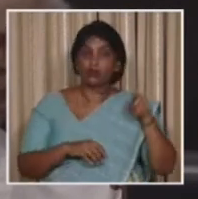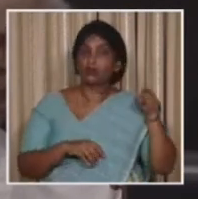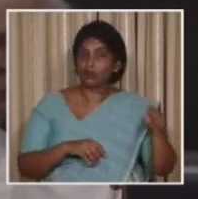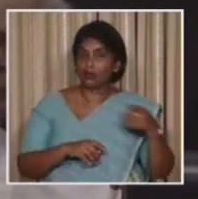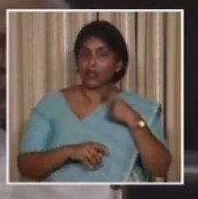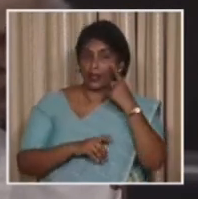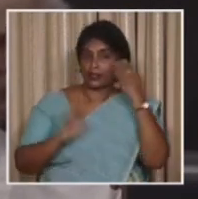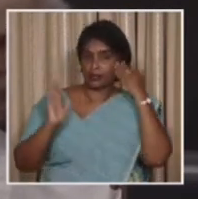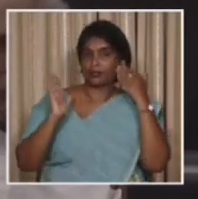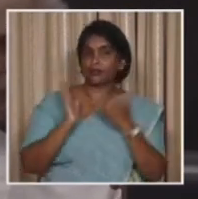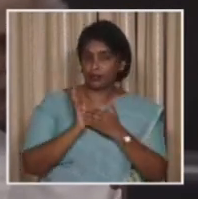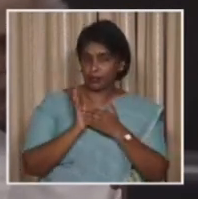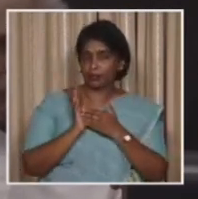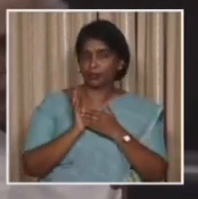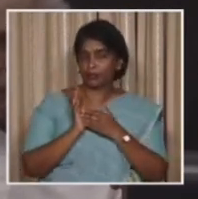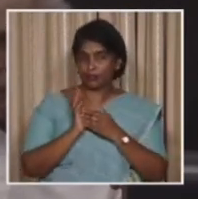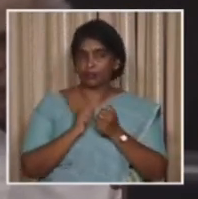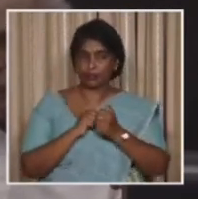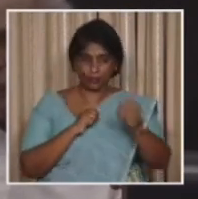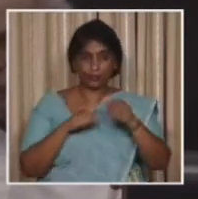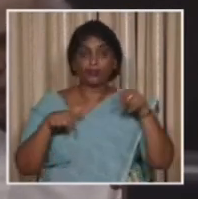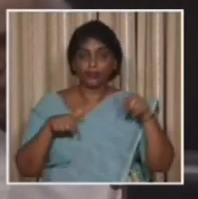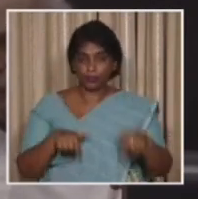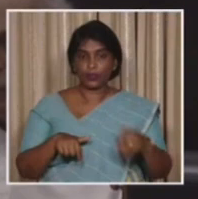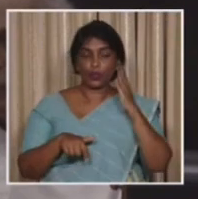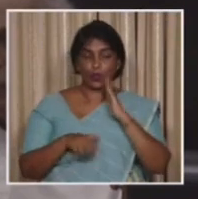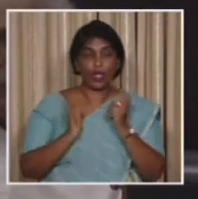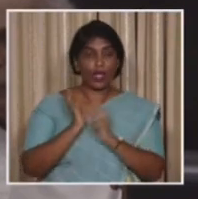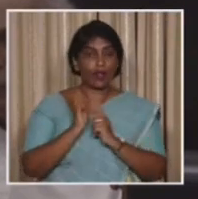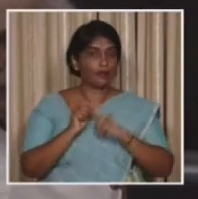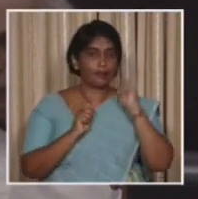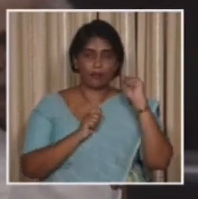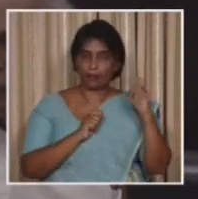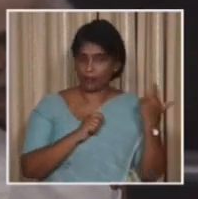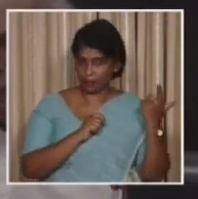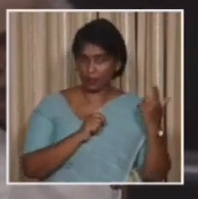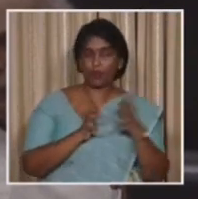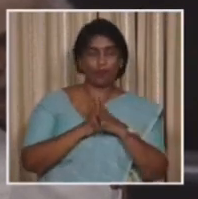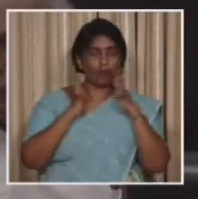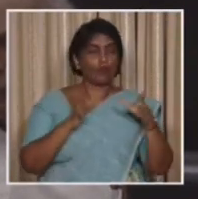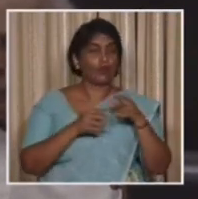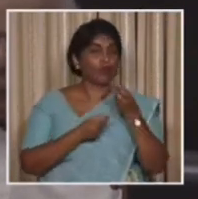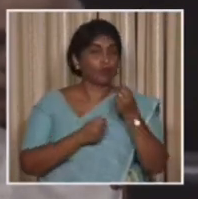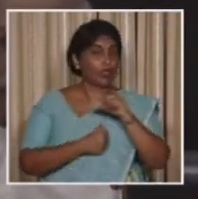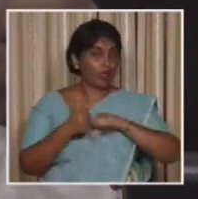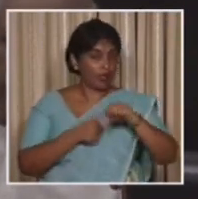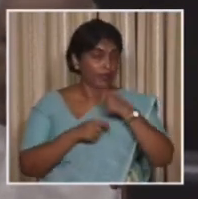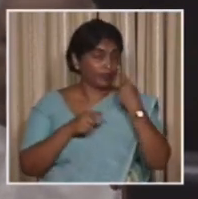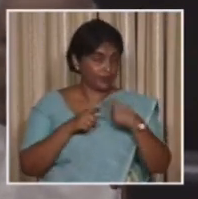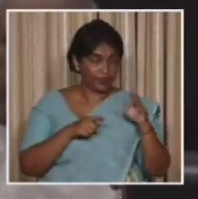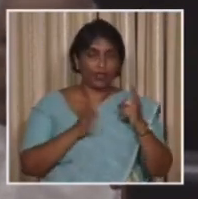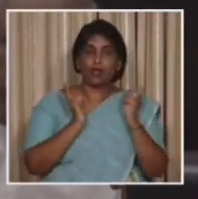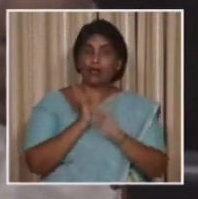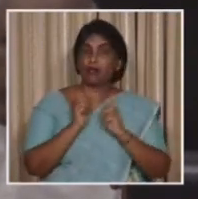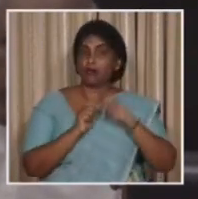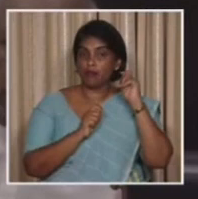එක් කරුණක් අවධානය කළ යුතුය. දැනට අප විදේශ ණය ගෙවන්නේ නැත. බහුපාර්ශ්වීය මූල්‍ය ආයතනයට පමණක් ණය